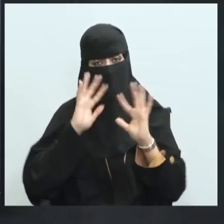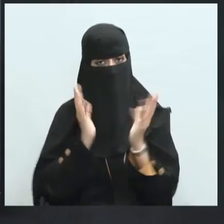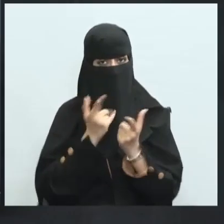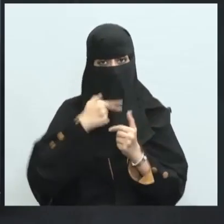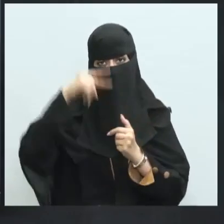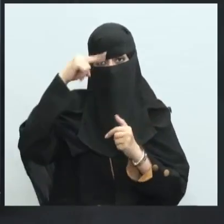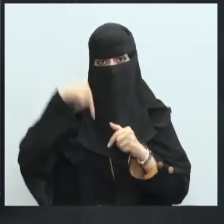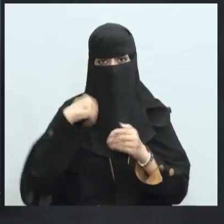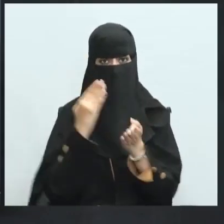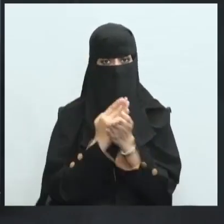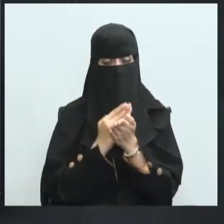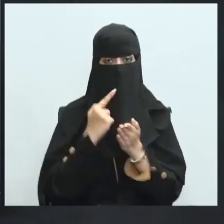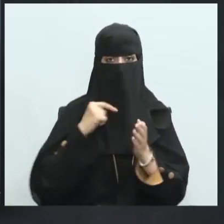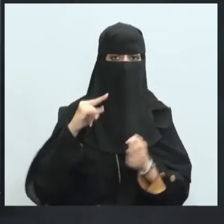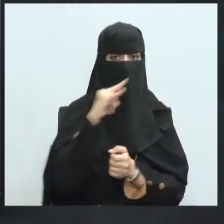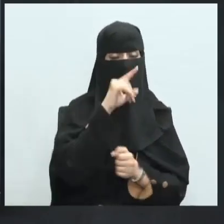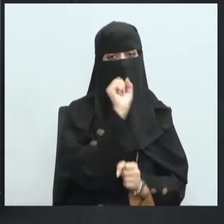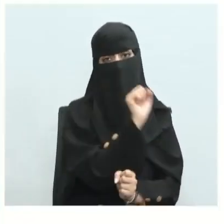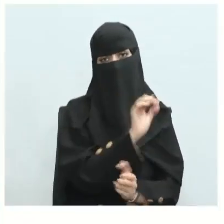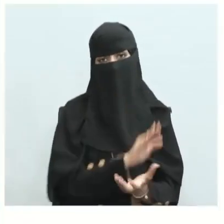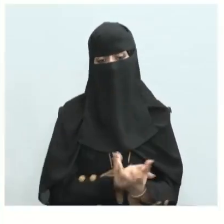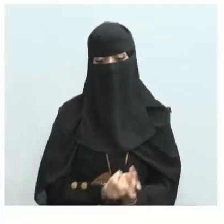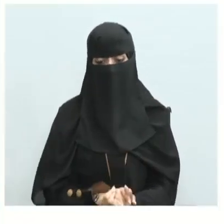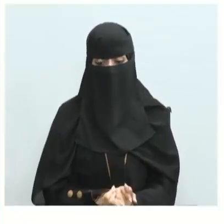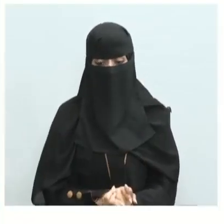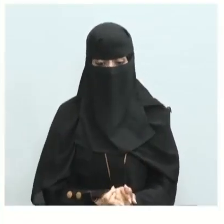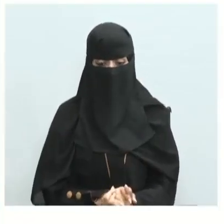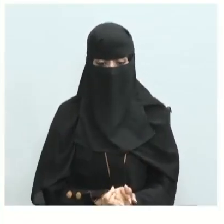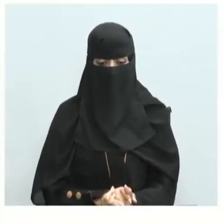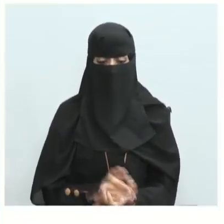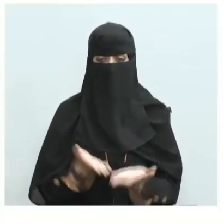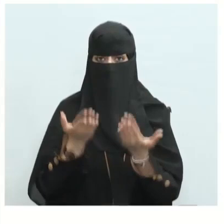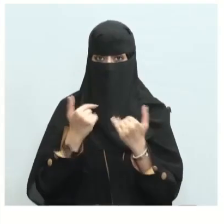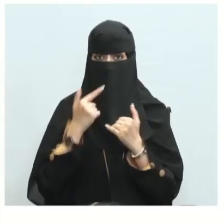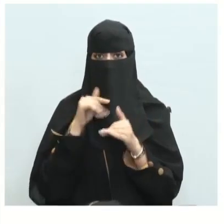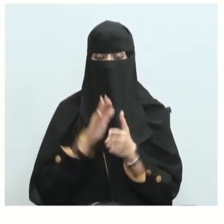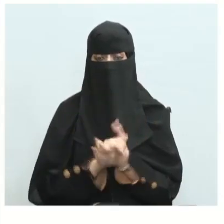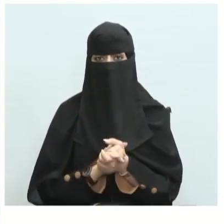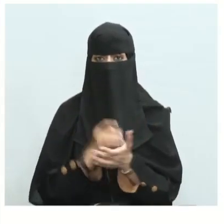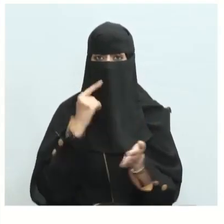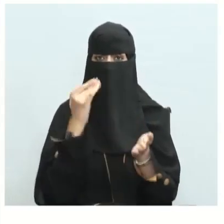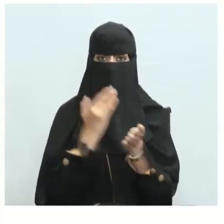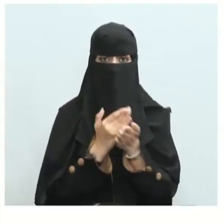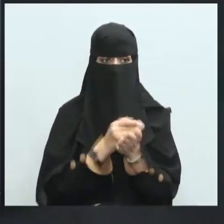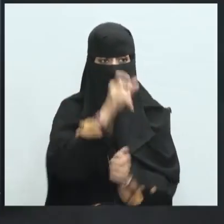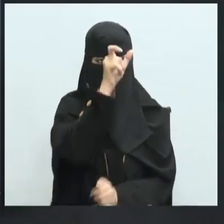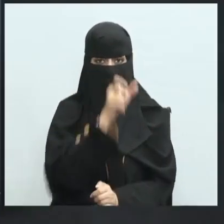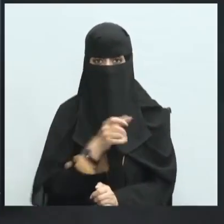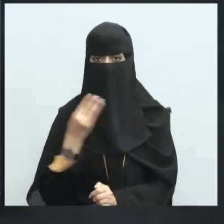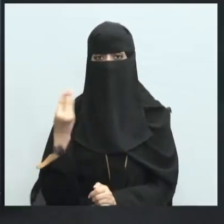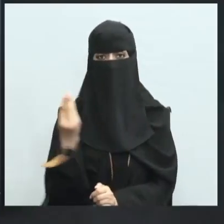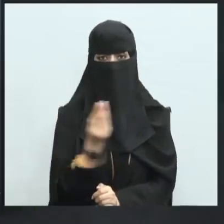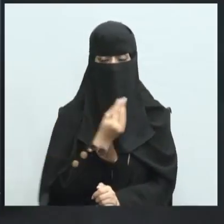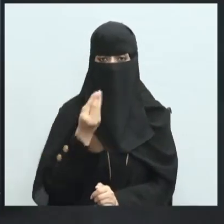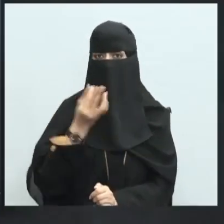الطيران بشكل خاص رخصه المرشد السياحي وسنتحدث عن هذه